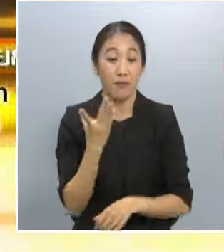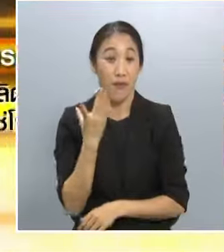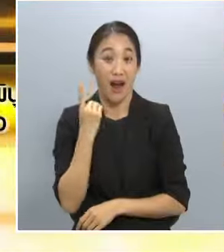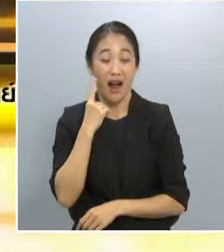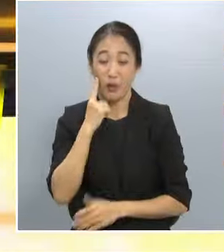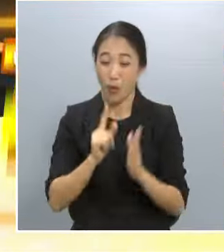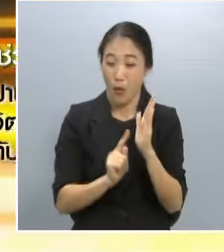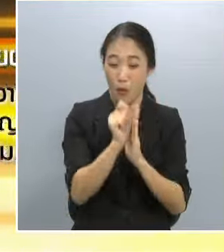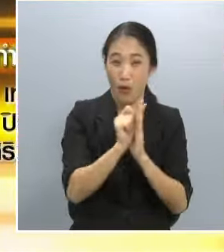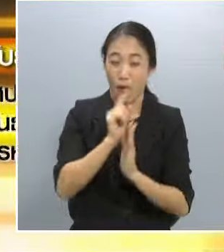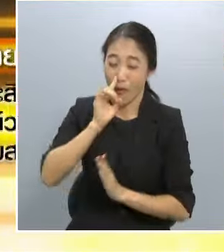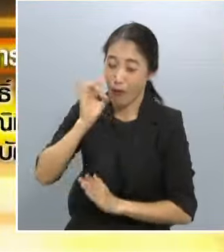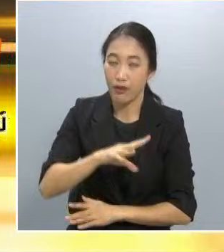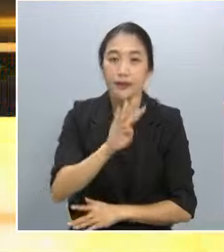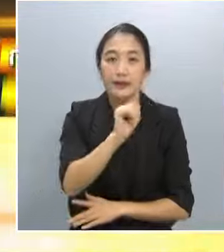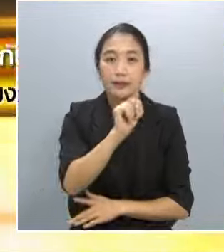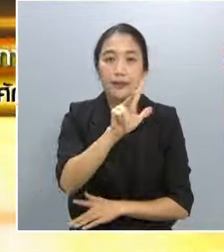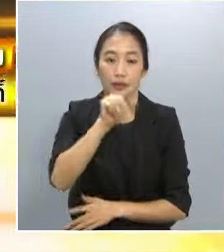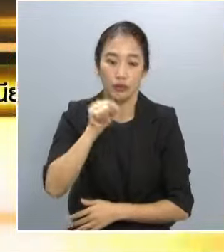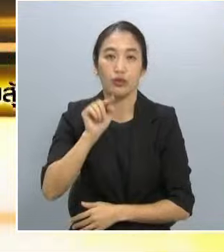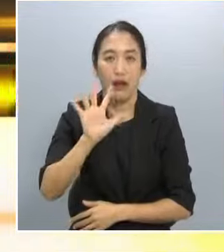ตาก43.5องศเซซค่ะ